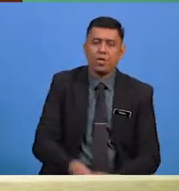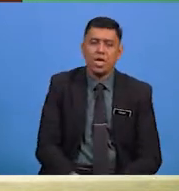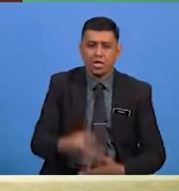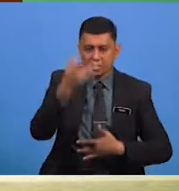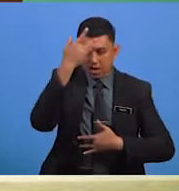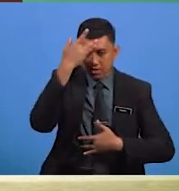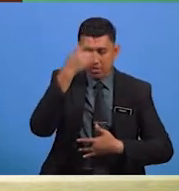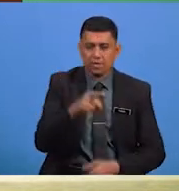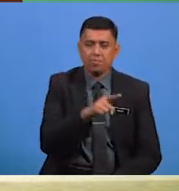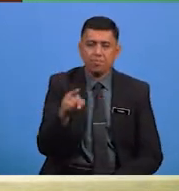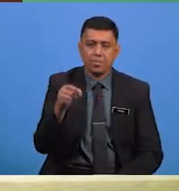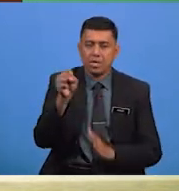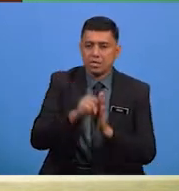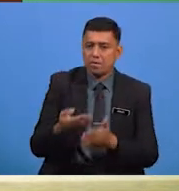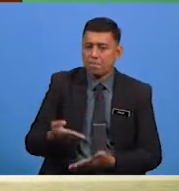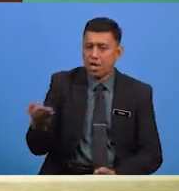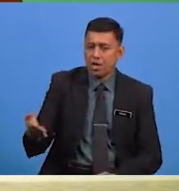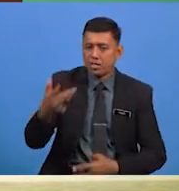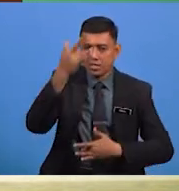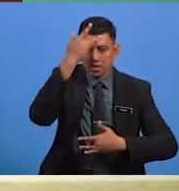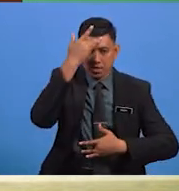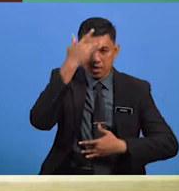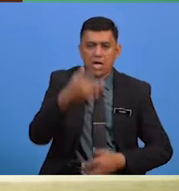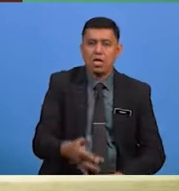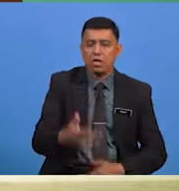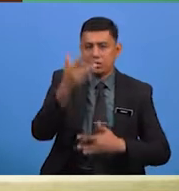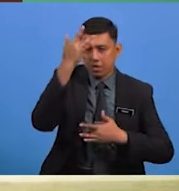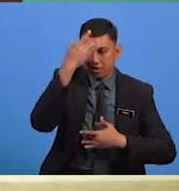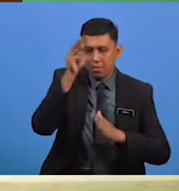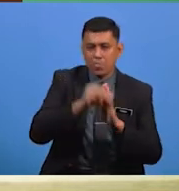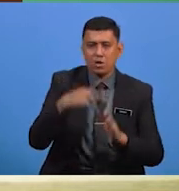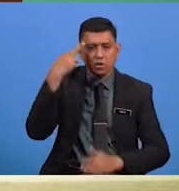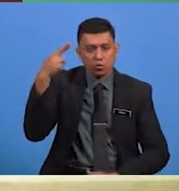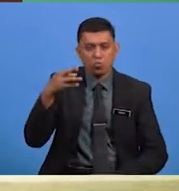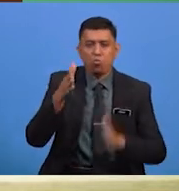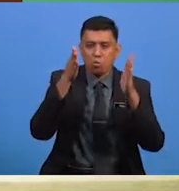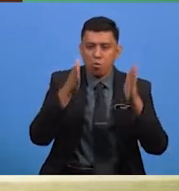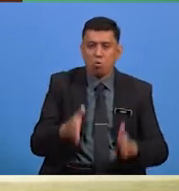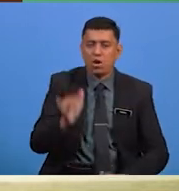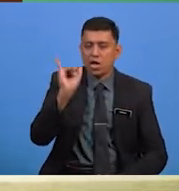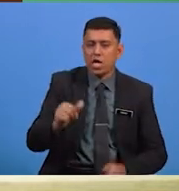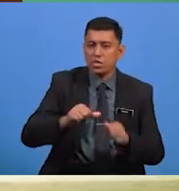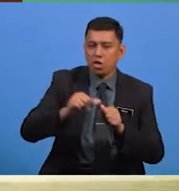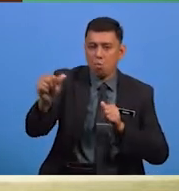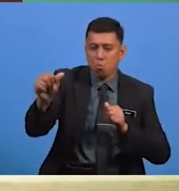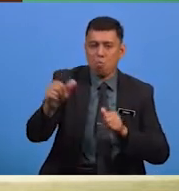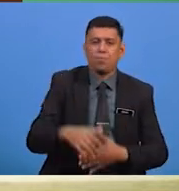Sakit sebarang sakit. Sakit merindu orang yang